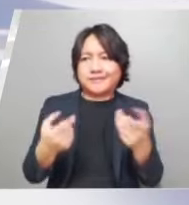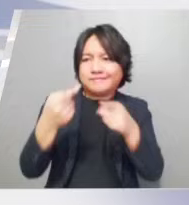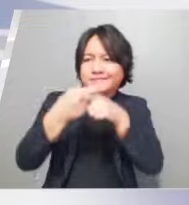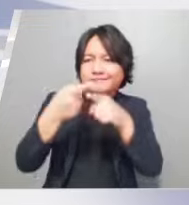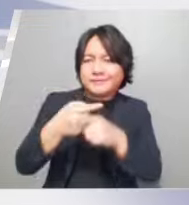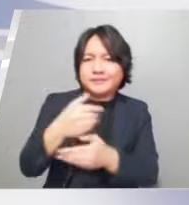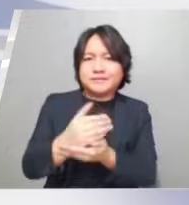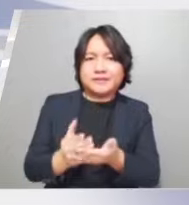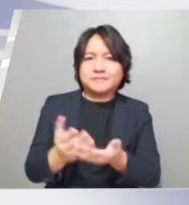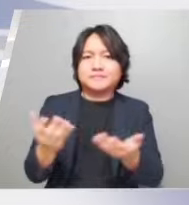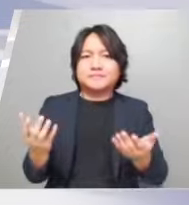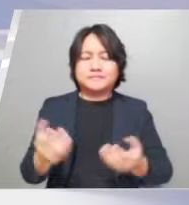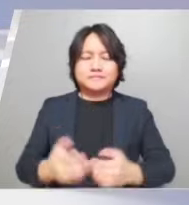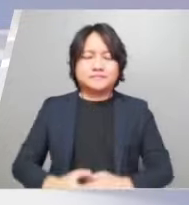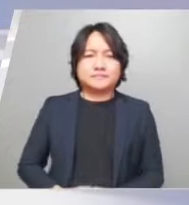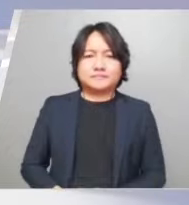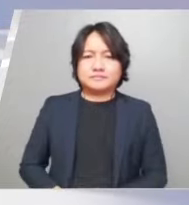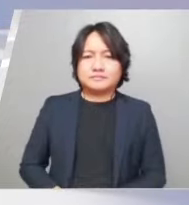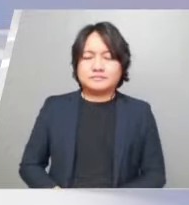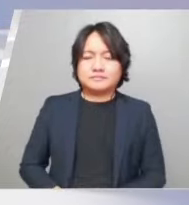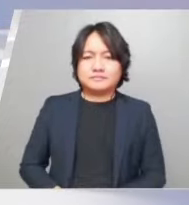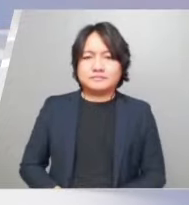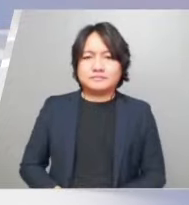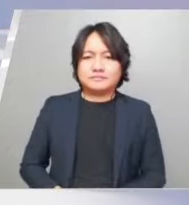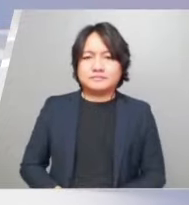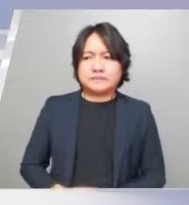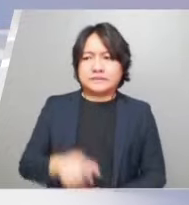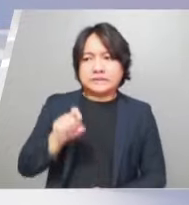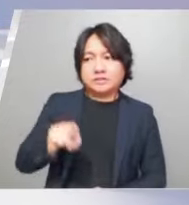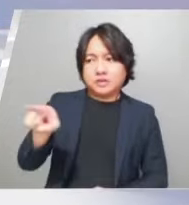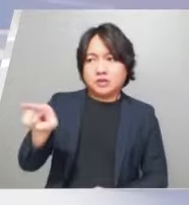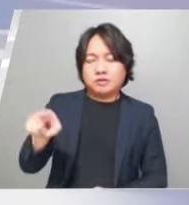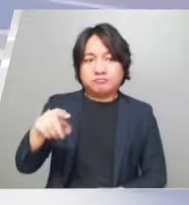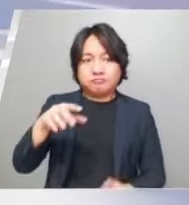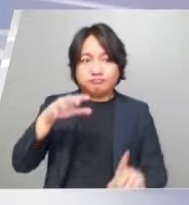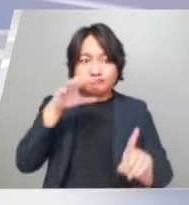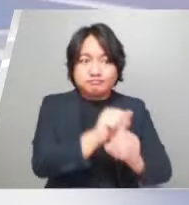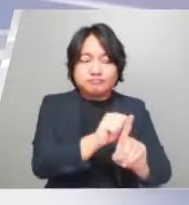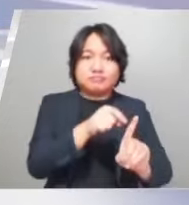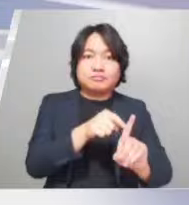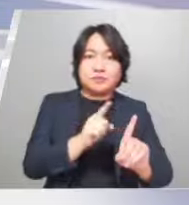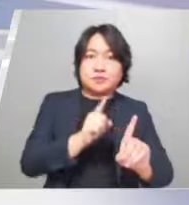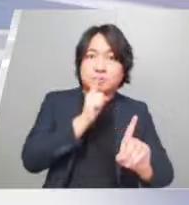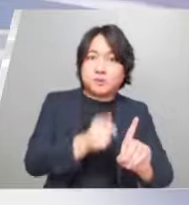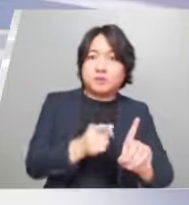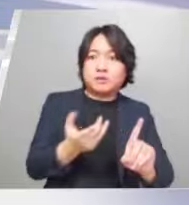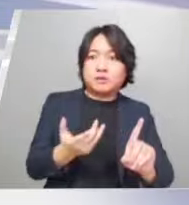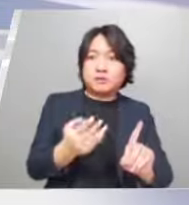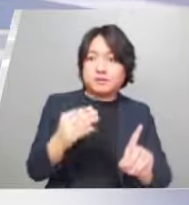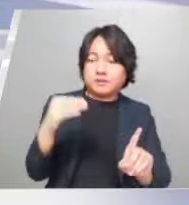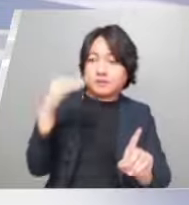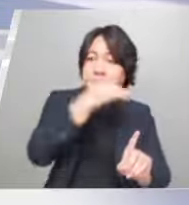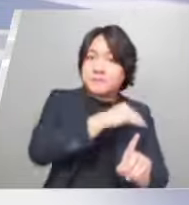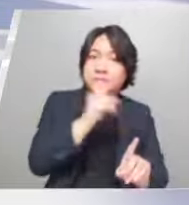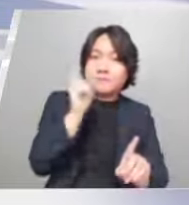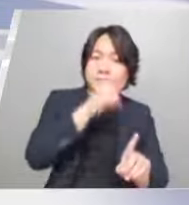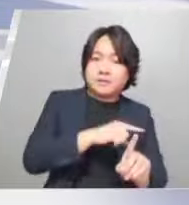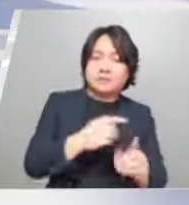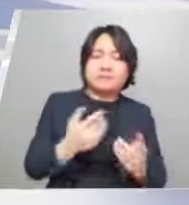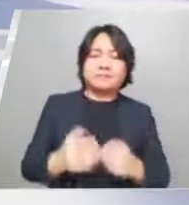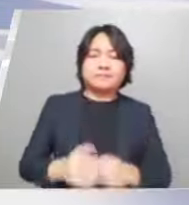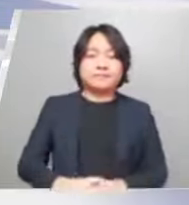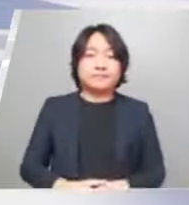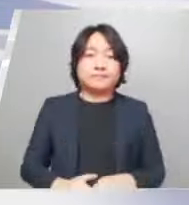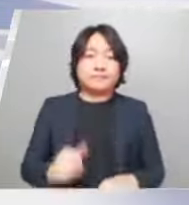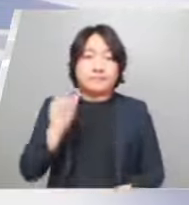Kasi ang kailangan dyan, yung act talaga na nag-falsify ka ng notarization mo. Nakadetain pa rin si Go sa Pasig